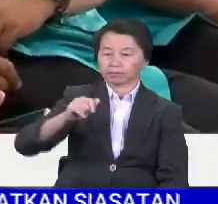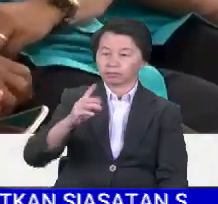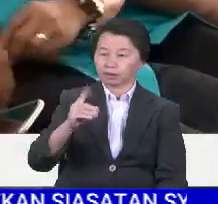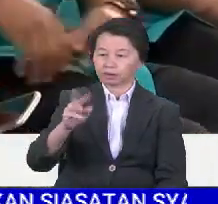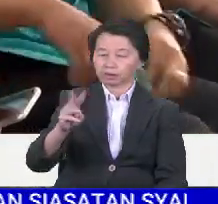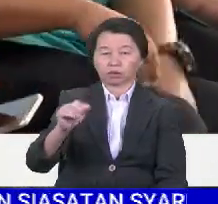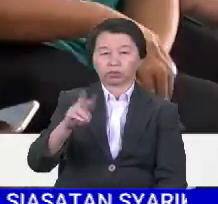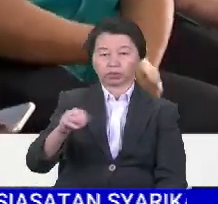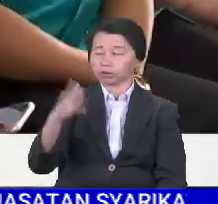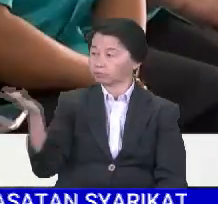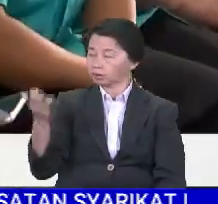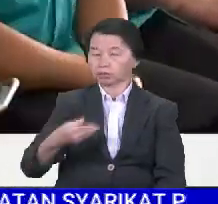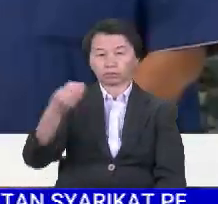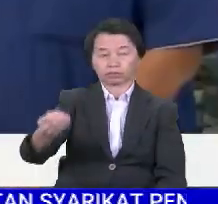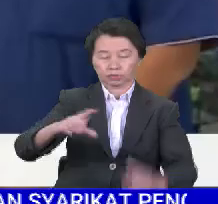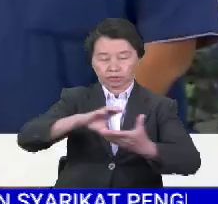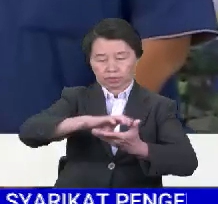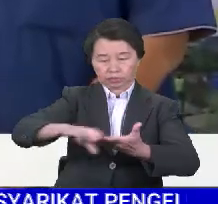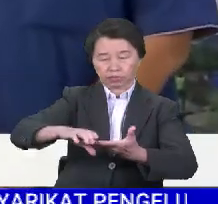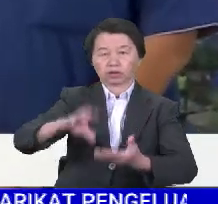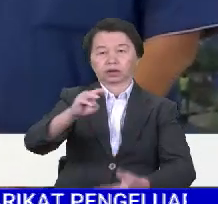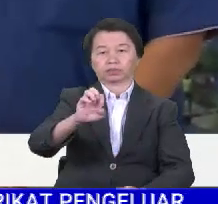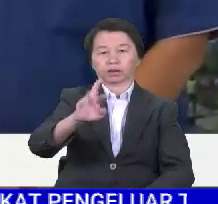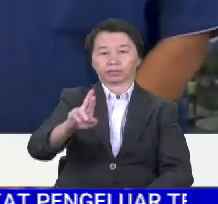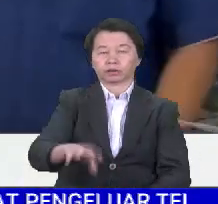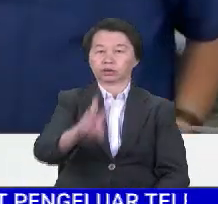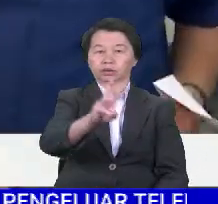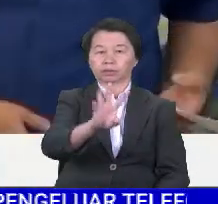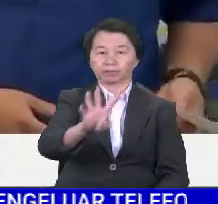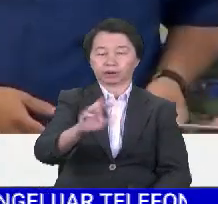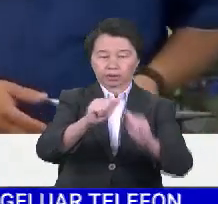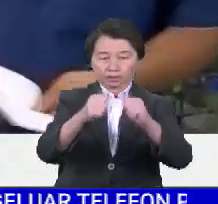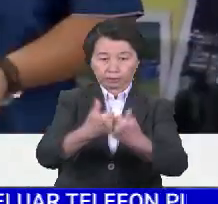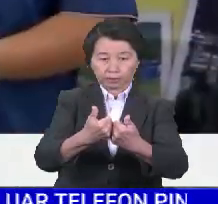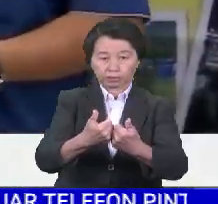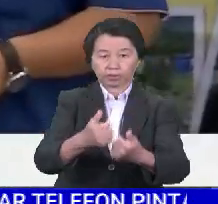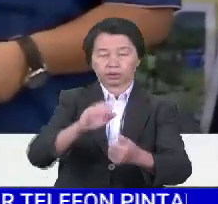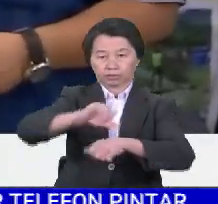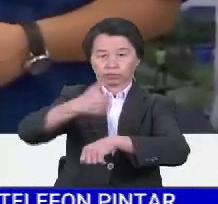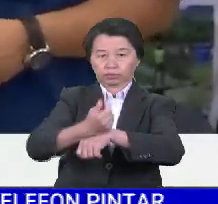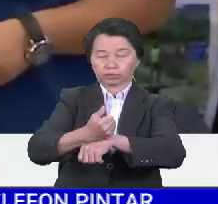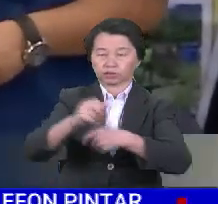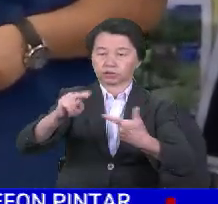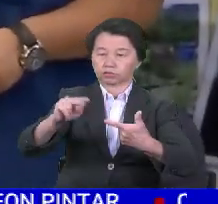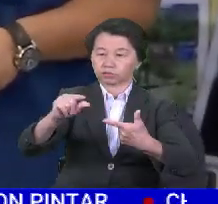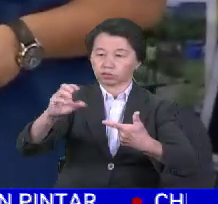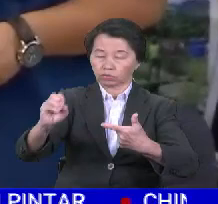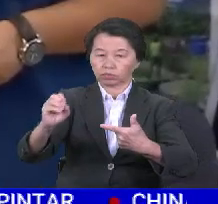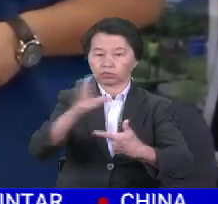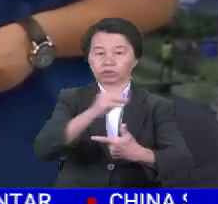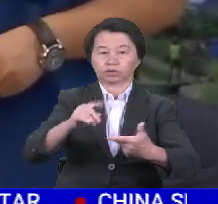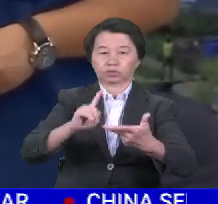majlis itu, beliau telah menyerahkan cek MRP kepada 64 persatuan, pertubuhan-pertubuhan bukan kerajaan,